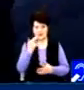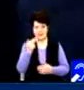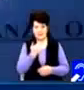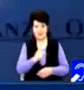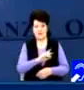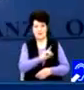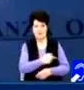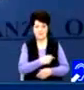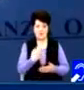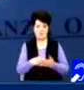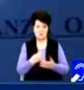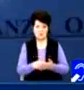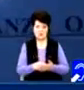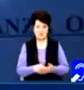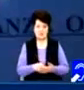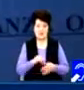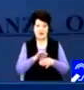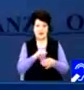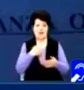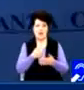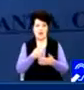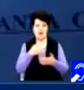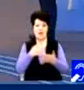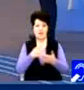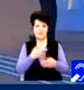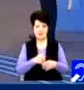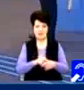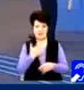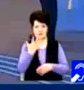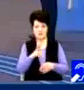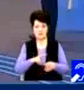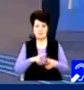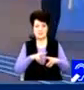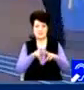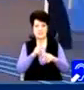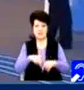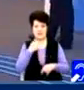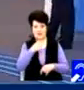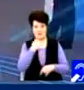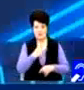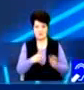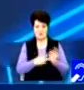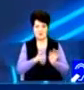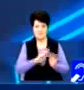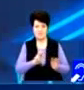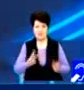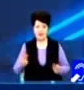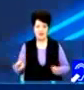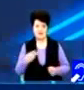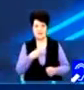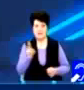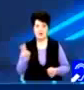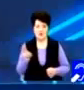face un efort pe care bugetul țării î va suporta la limit inițiativa mișcării cinci stele va costa guvernul numai anul acesta 7,1 miliarde de